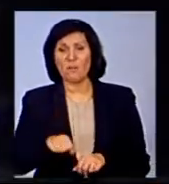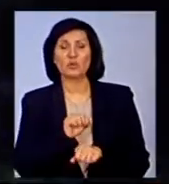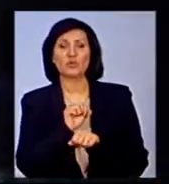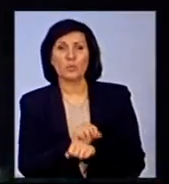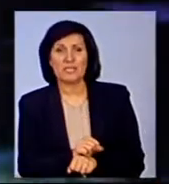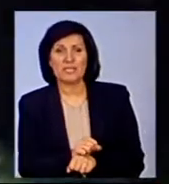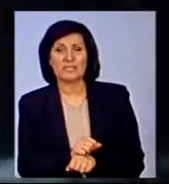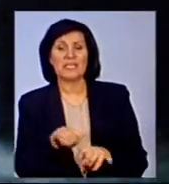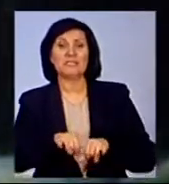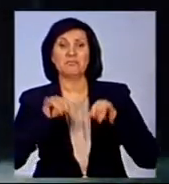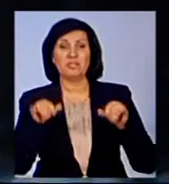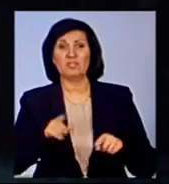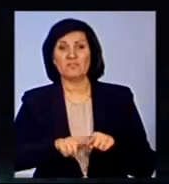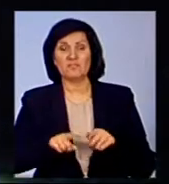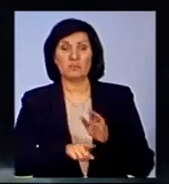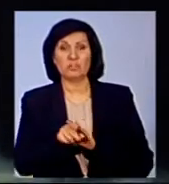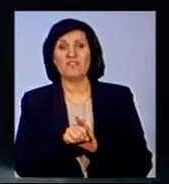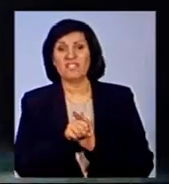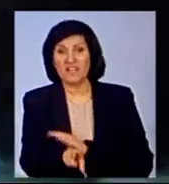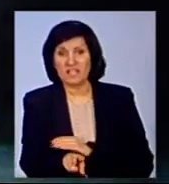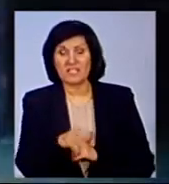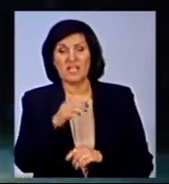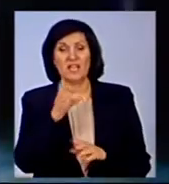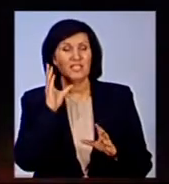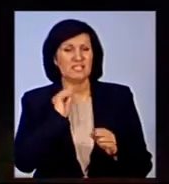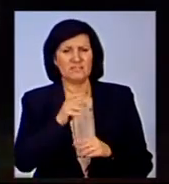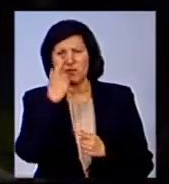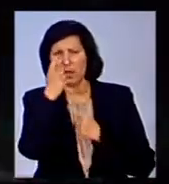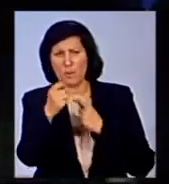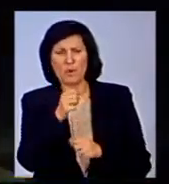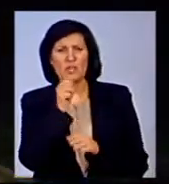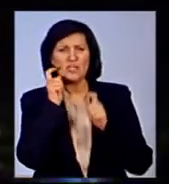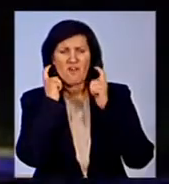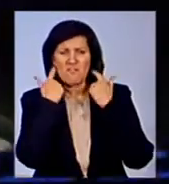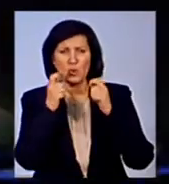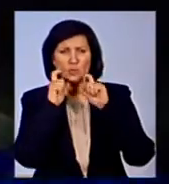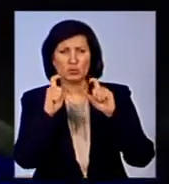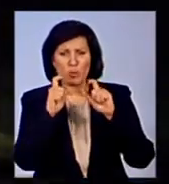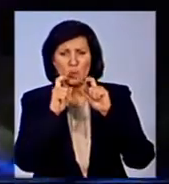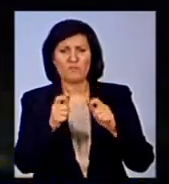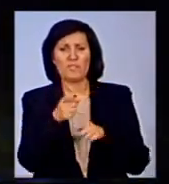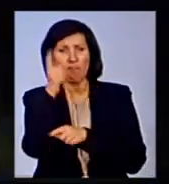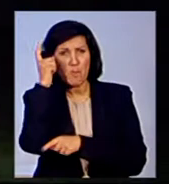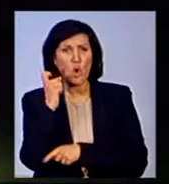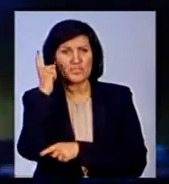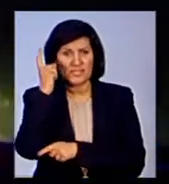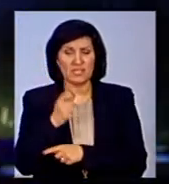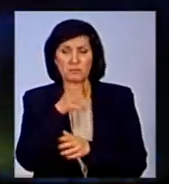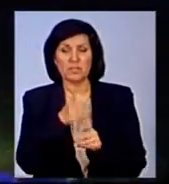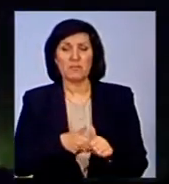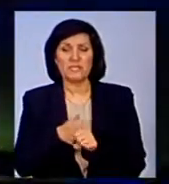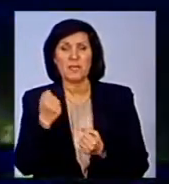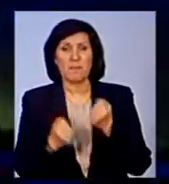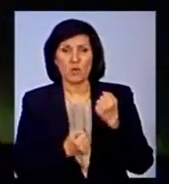зупинитися збільшив швидкість і почав тікати. Не зважав на попередження гучномовець та постріли у повітря. Під час переслідування